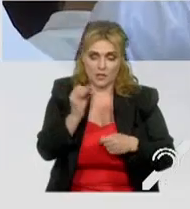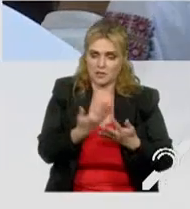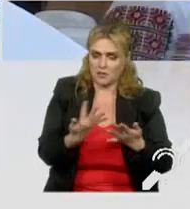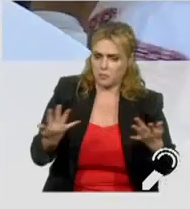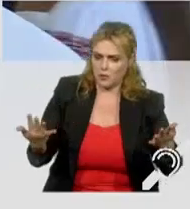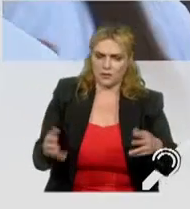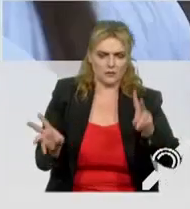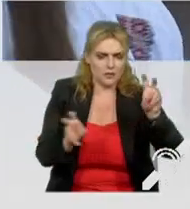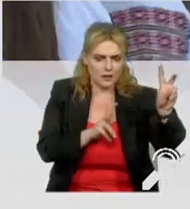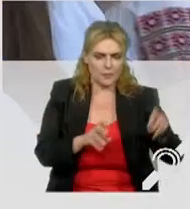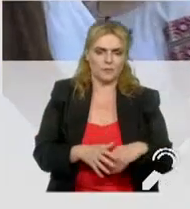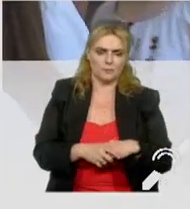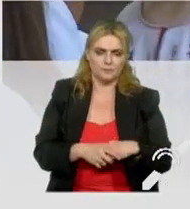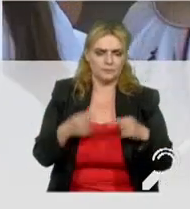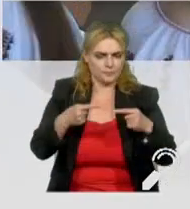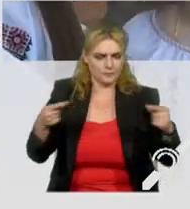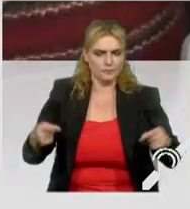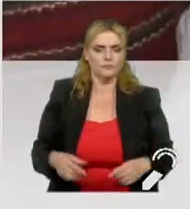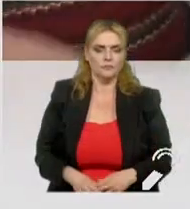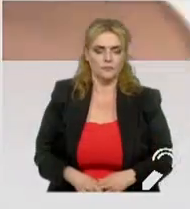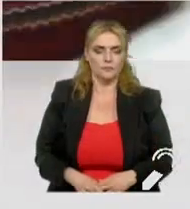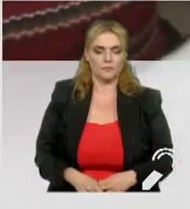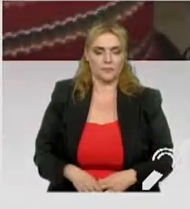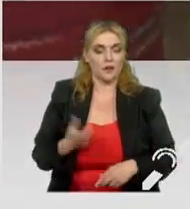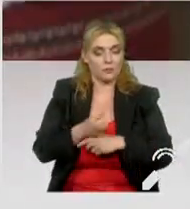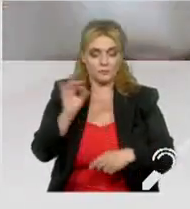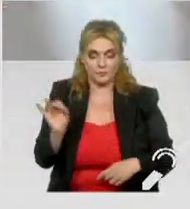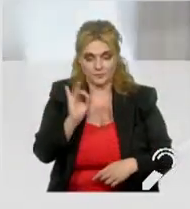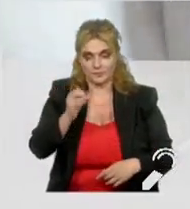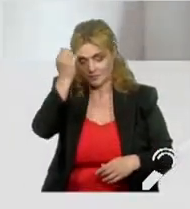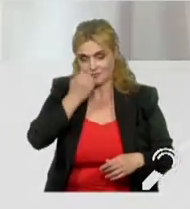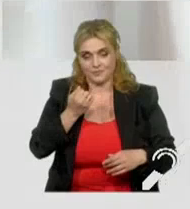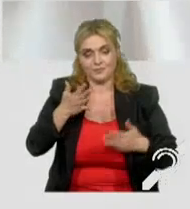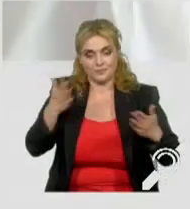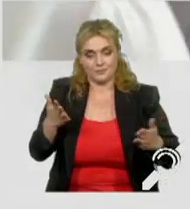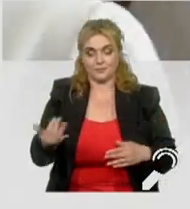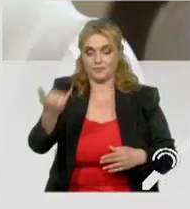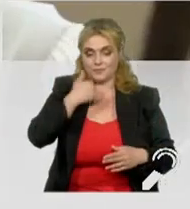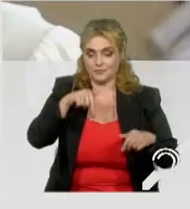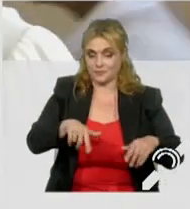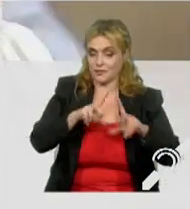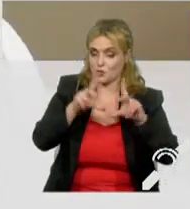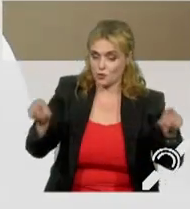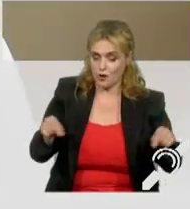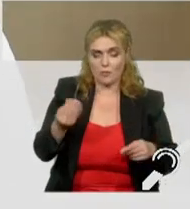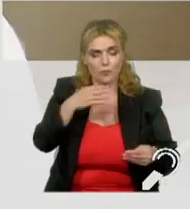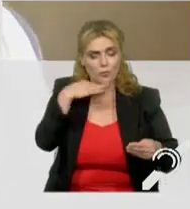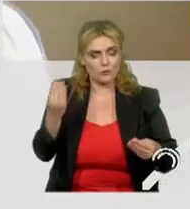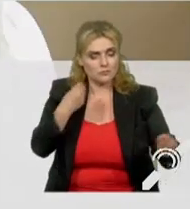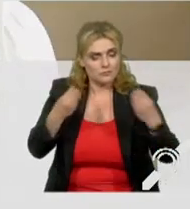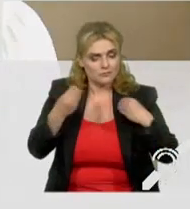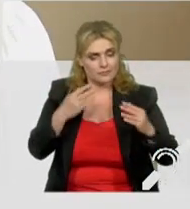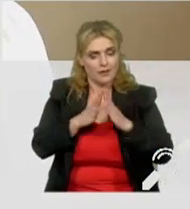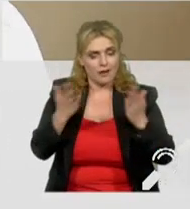diverse, pe diferite domenii. E foarte interesant, vă mulțumim că ați venit la noi în gimnaziu, ne-ați adus atâtea cărți